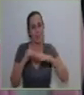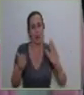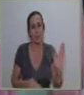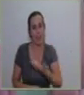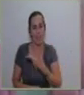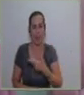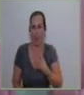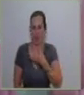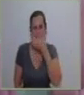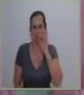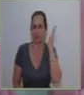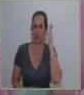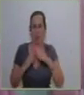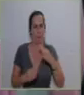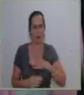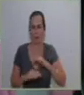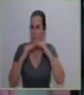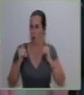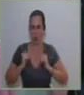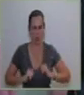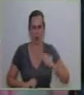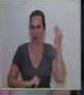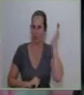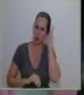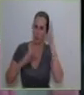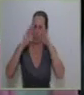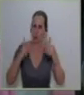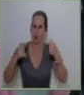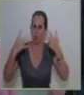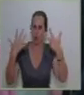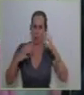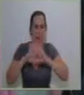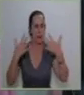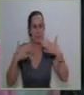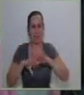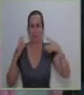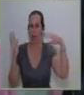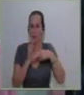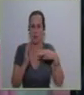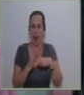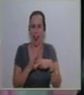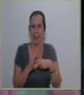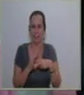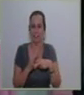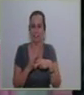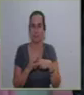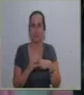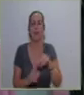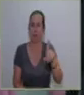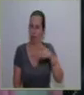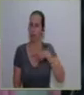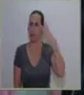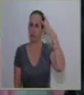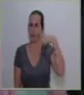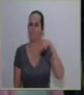מעדיף לישון אבל בבית שלי, נראה לי פחות נוח לישון בסוכה 8 ימים ללא מזגן, ללא חשמל. אני מבין